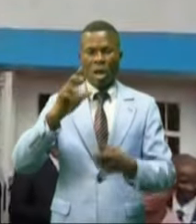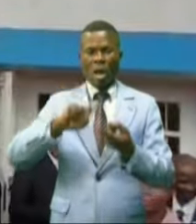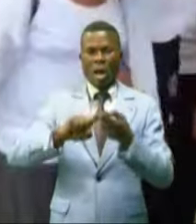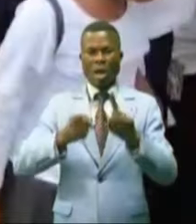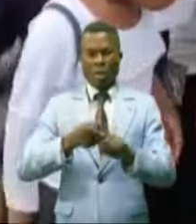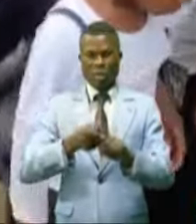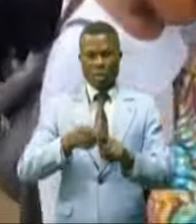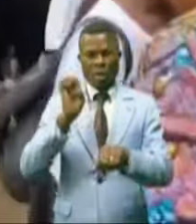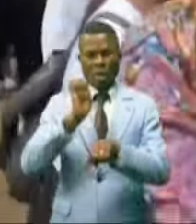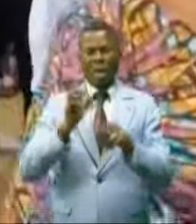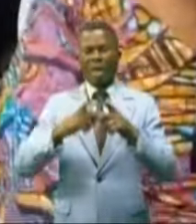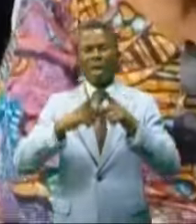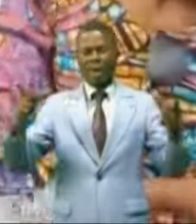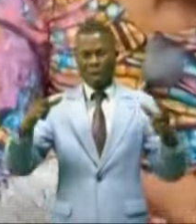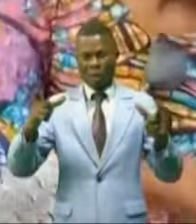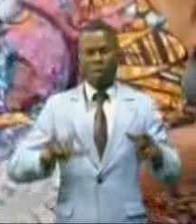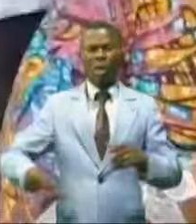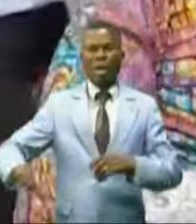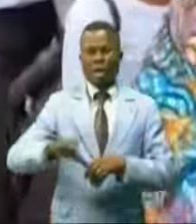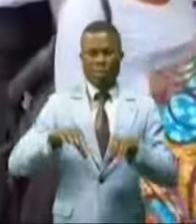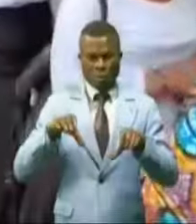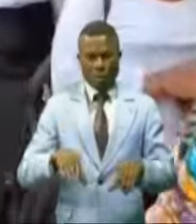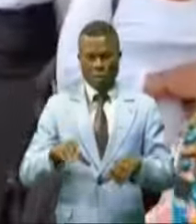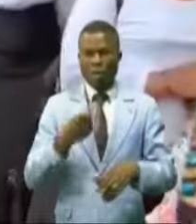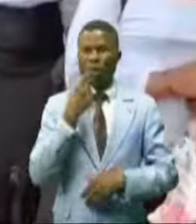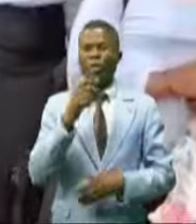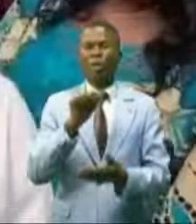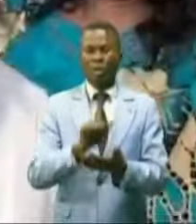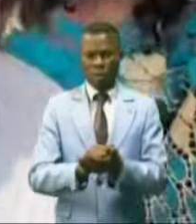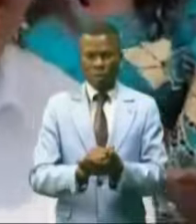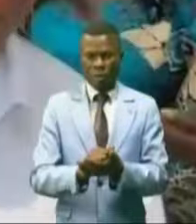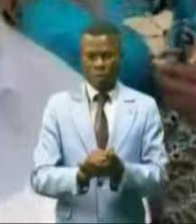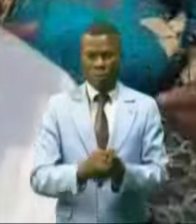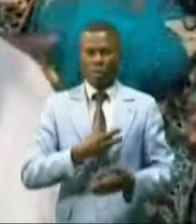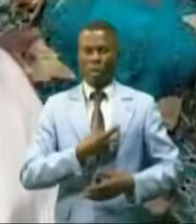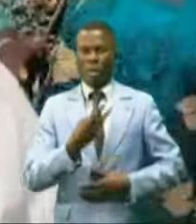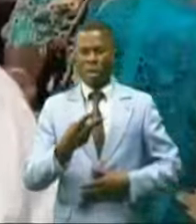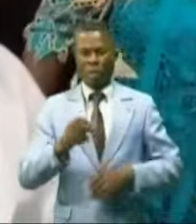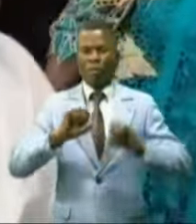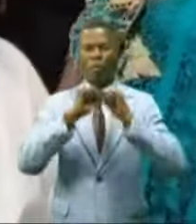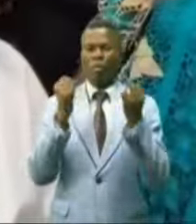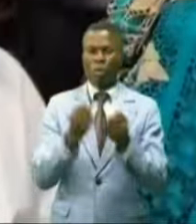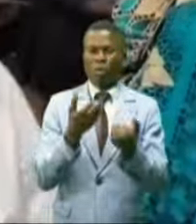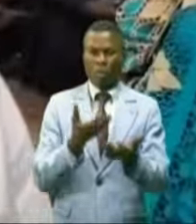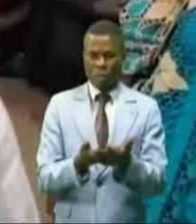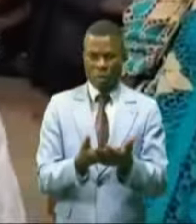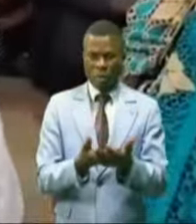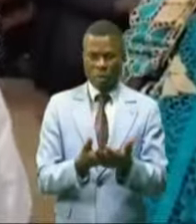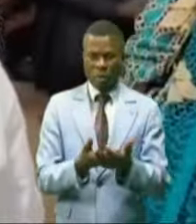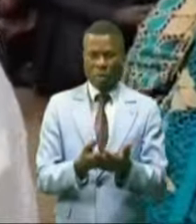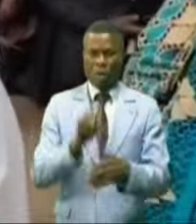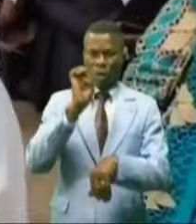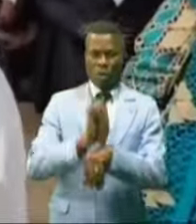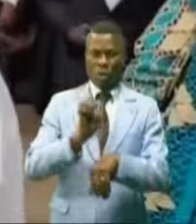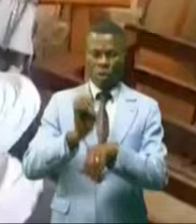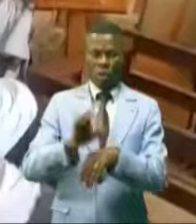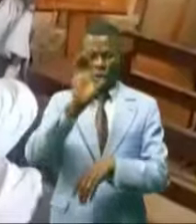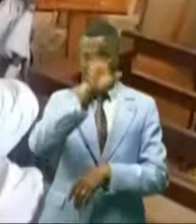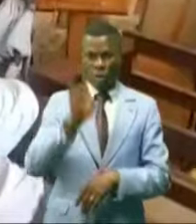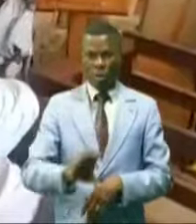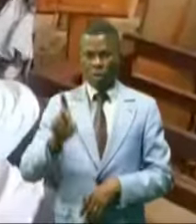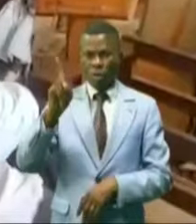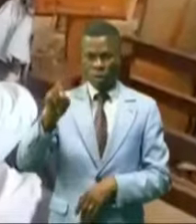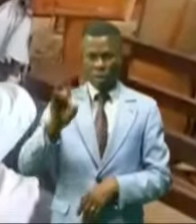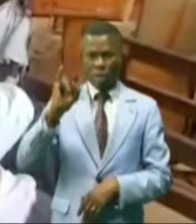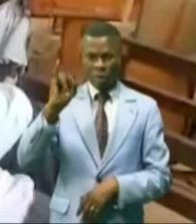des grandes confessions religieuses du pays. Ajoutez à cela une vocation sociale. Son chapelle de la commune d'Ibanda,